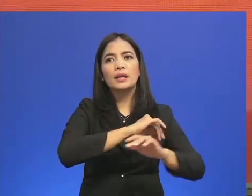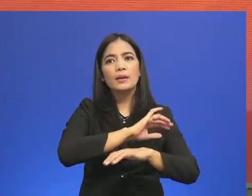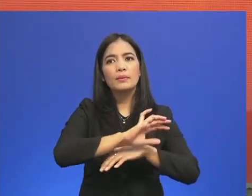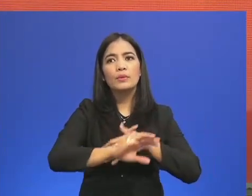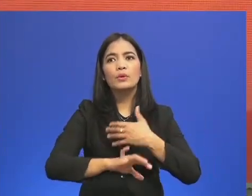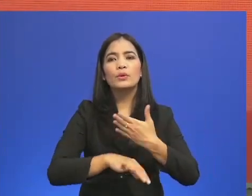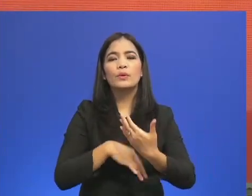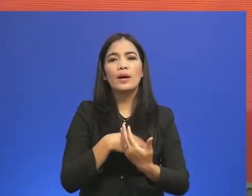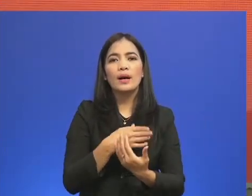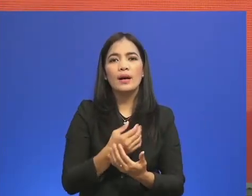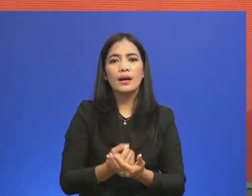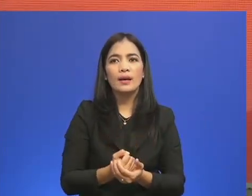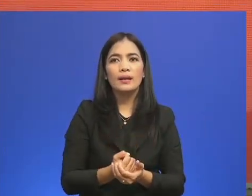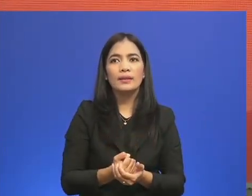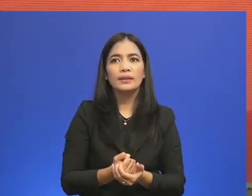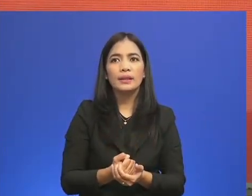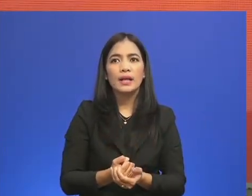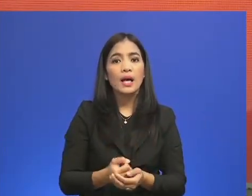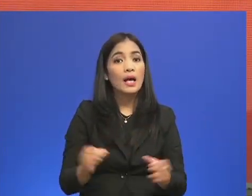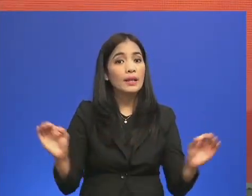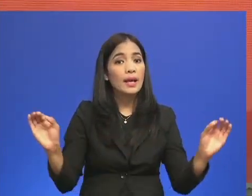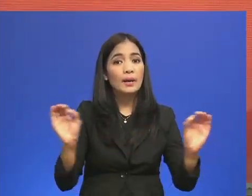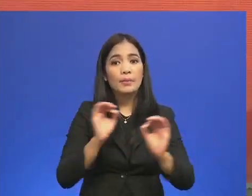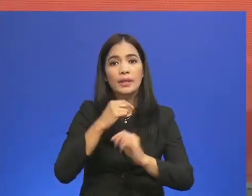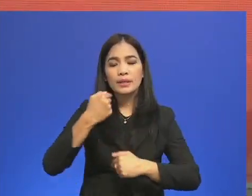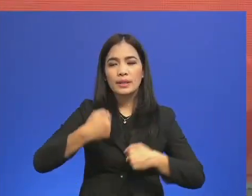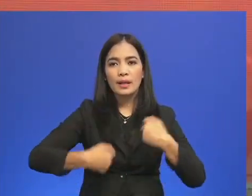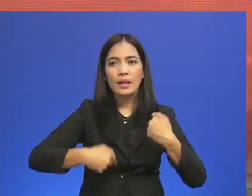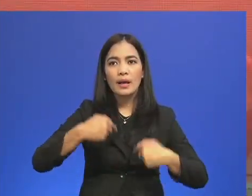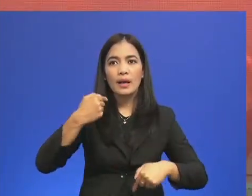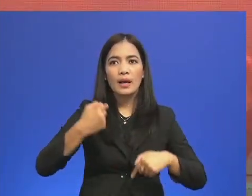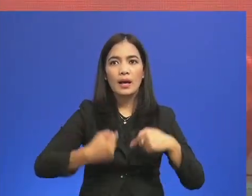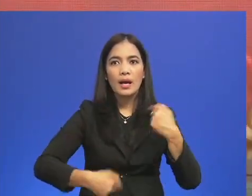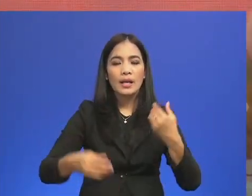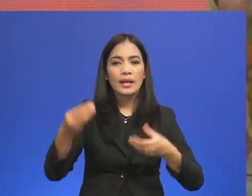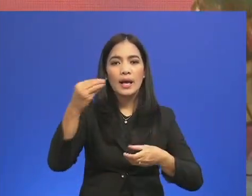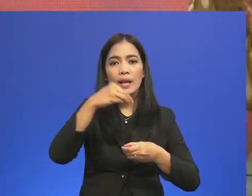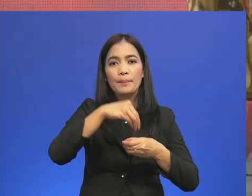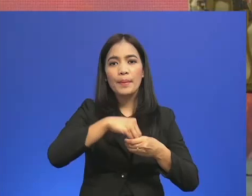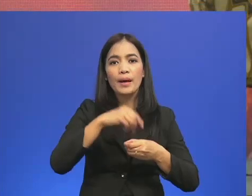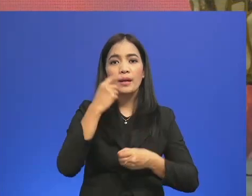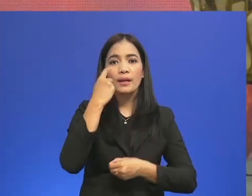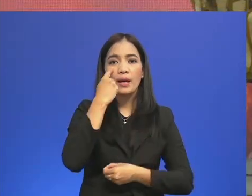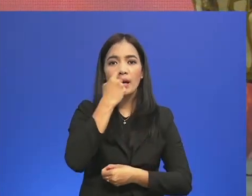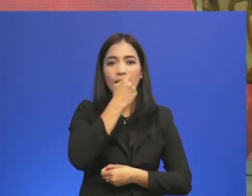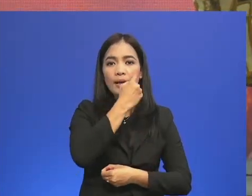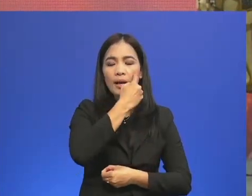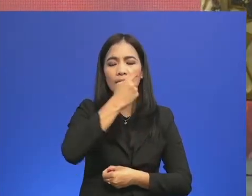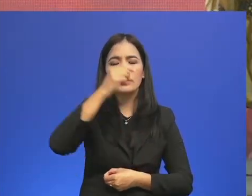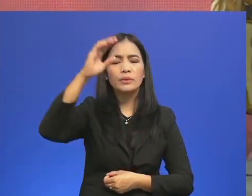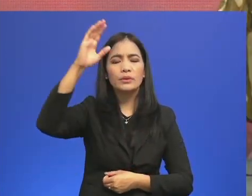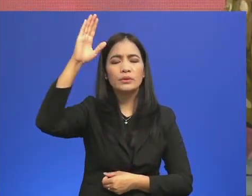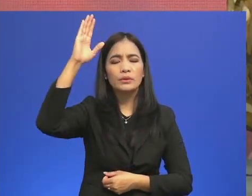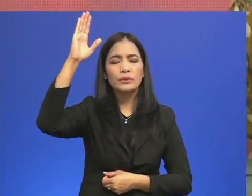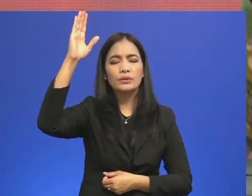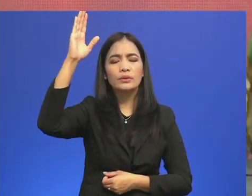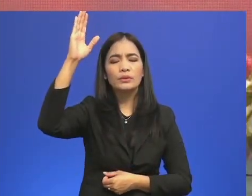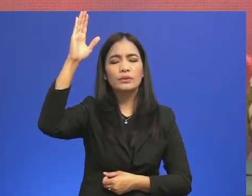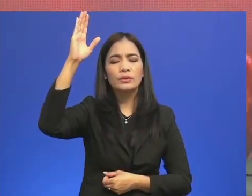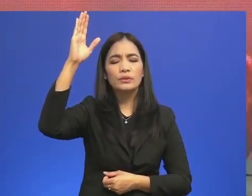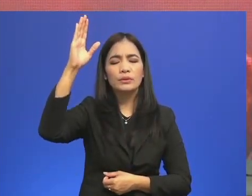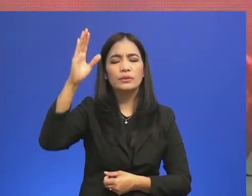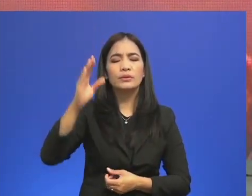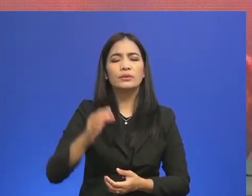melepas semua, tak bercela dalam pandangan-Mu.